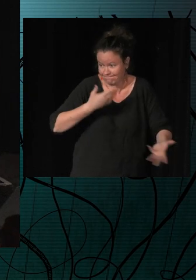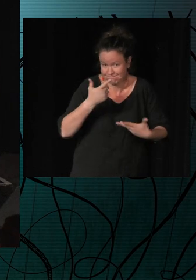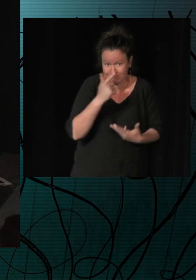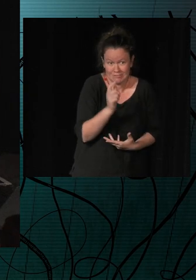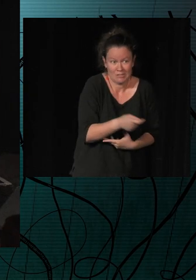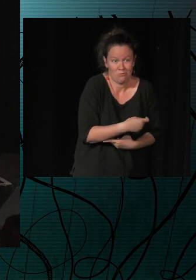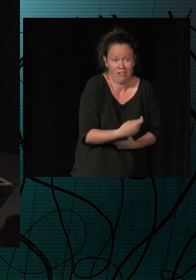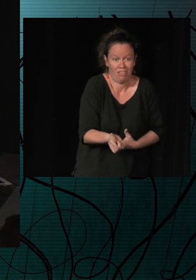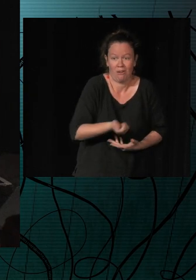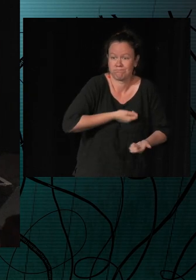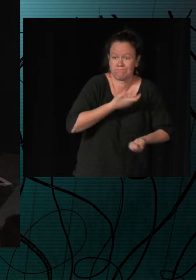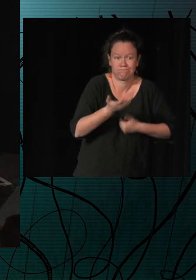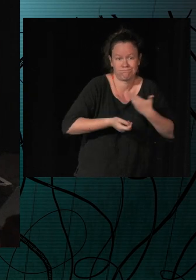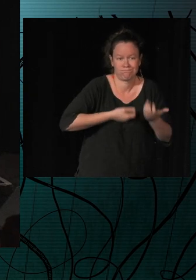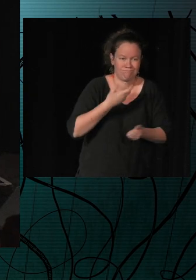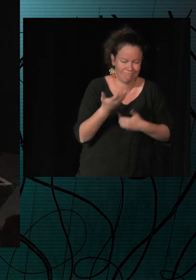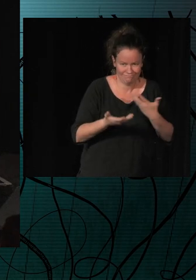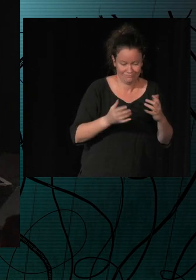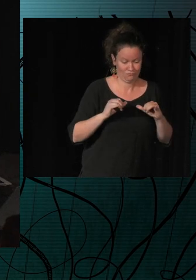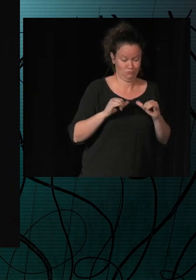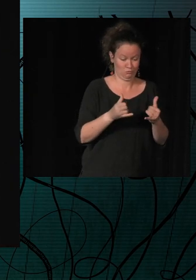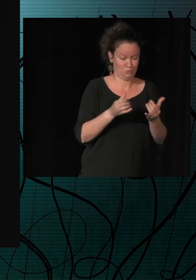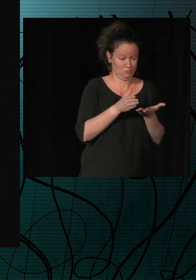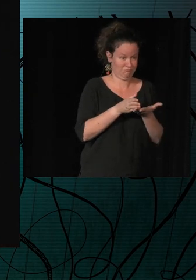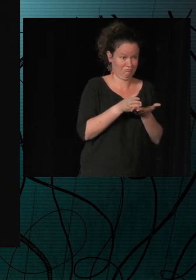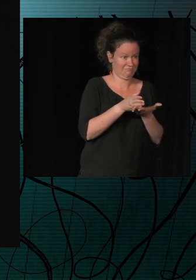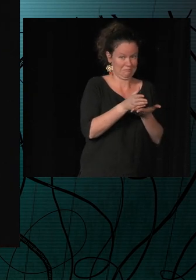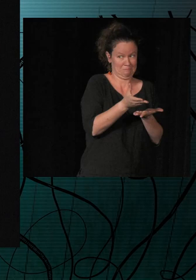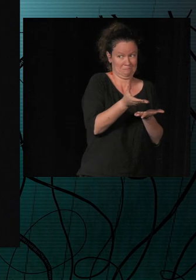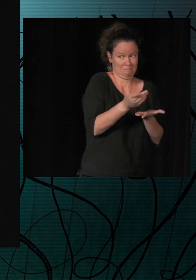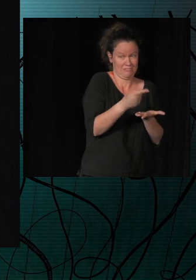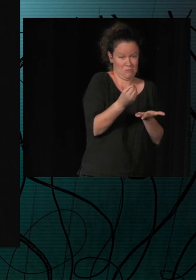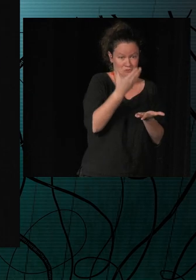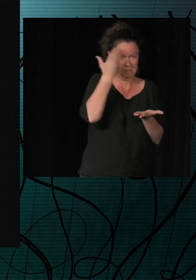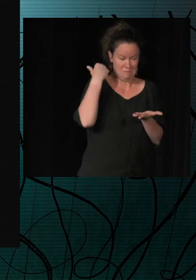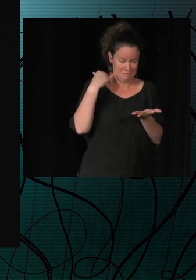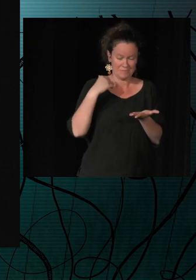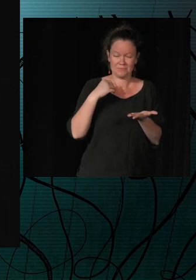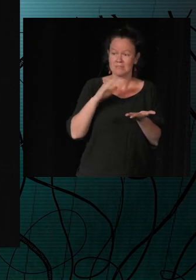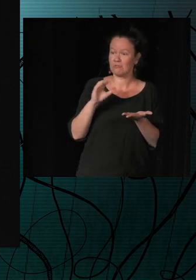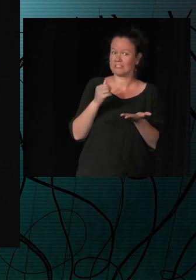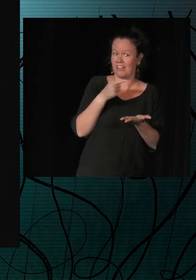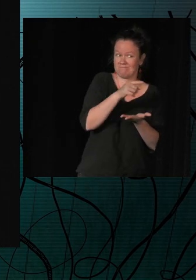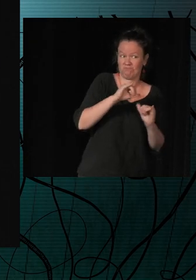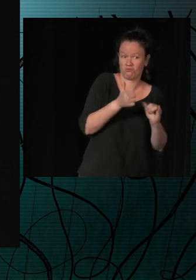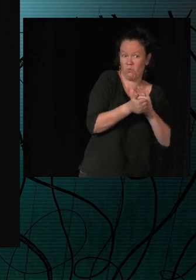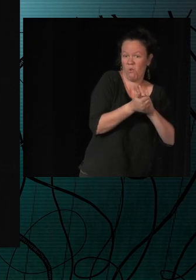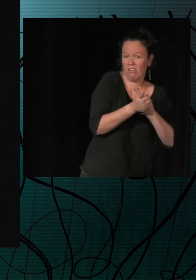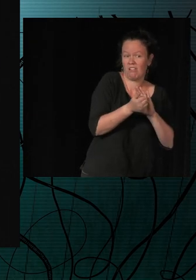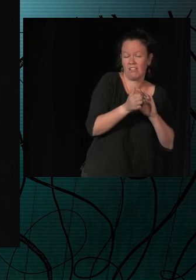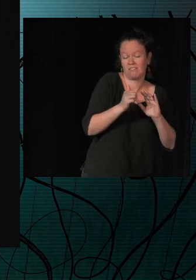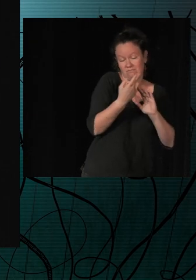jeu je dirais que c'est plutôt au jeu de faire le taf correctement c'est-à-dire que si il y a un moment de tension qui arrive dans le jeu